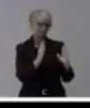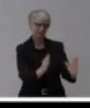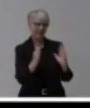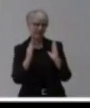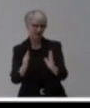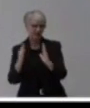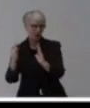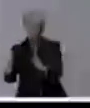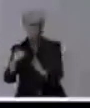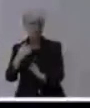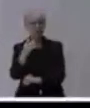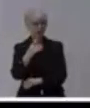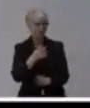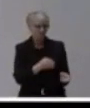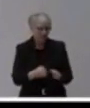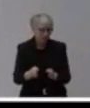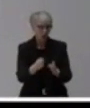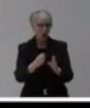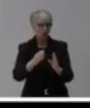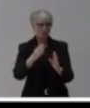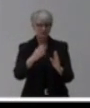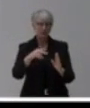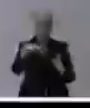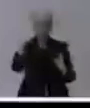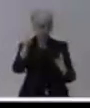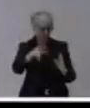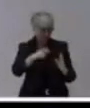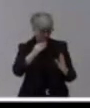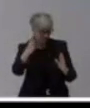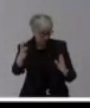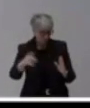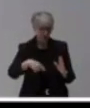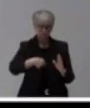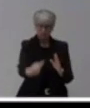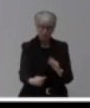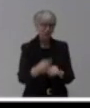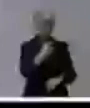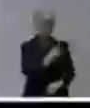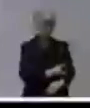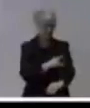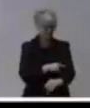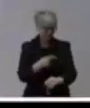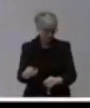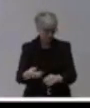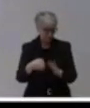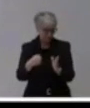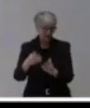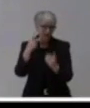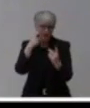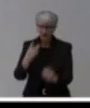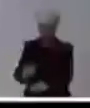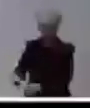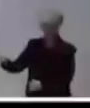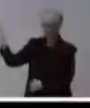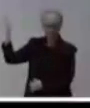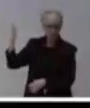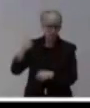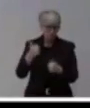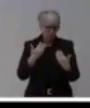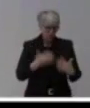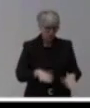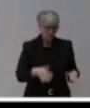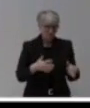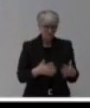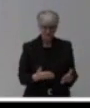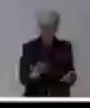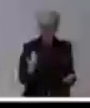altri 4 percorsi nel 2024. vedete che appunto uno l'abbiamo realizzato a Binasco,